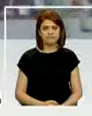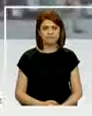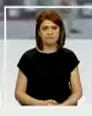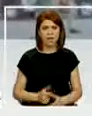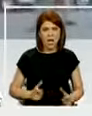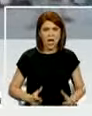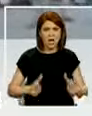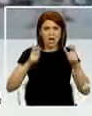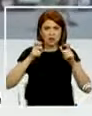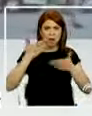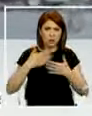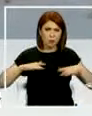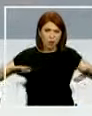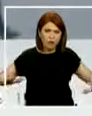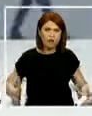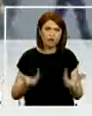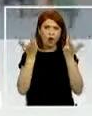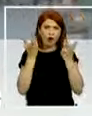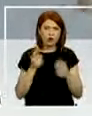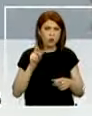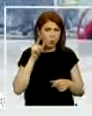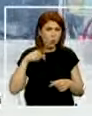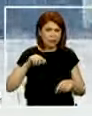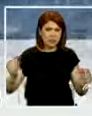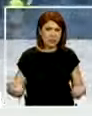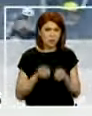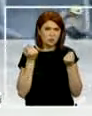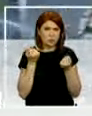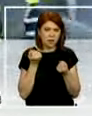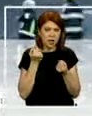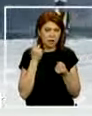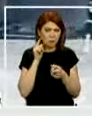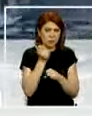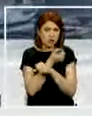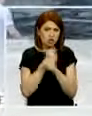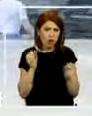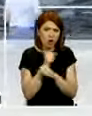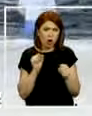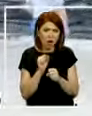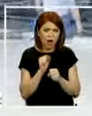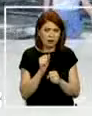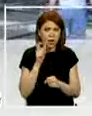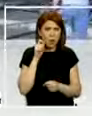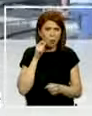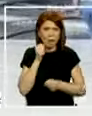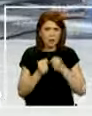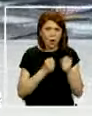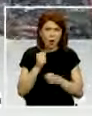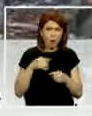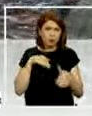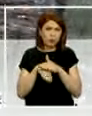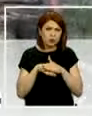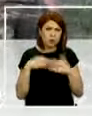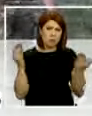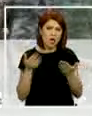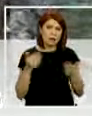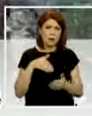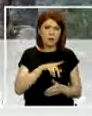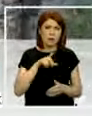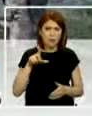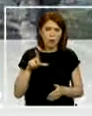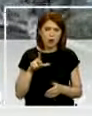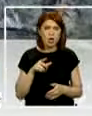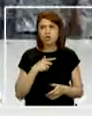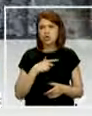Clădirea a fost cuprinsă de flăcări și s-a instalat panica. Au fost scene de coșmar, oamenii s-au călcat în picioare ca să poată fugi cât mai repede din mall și să